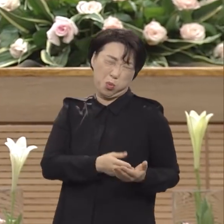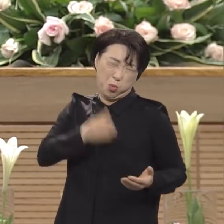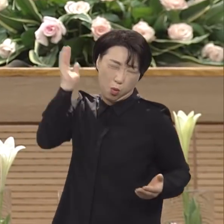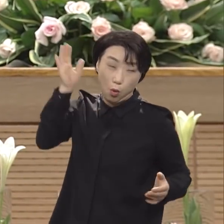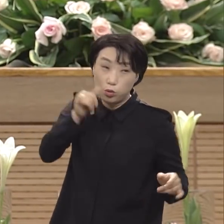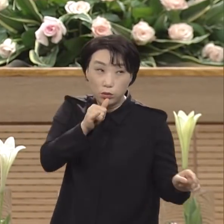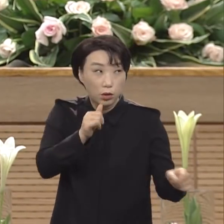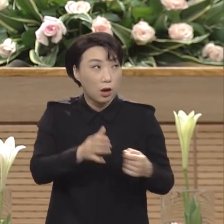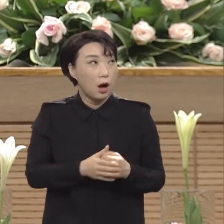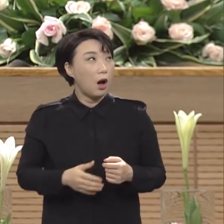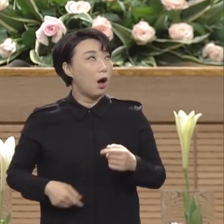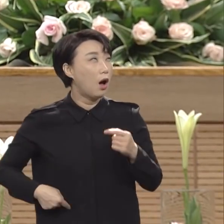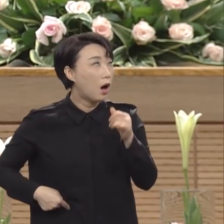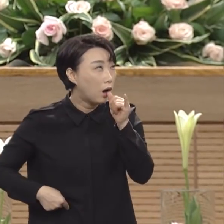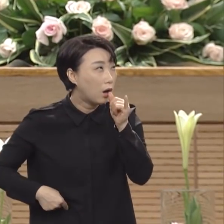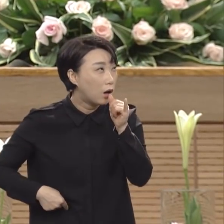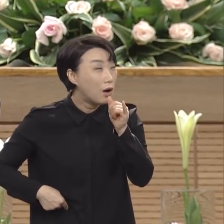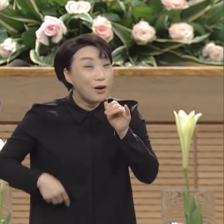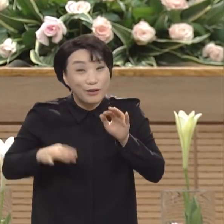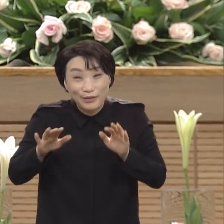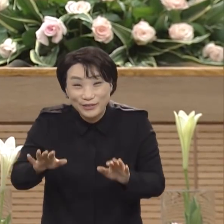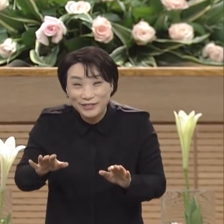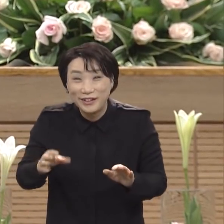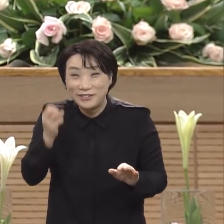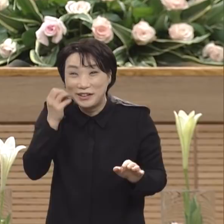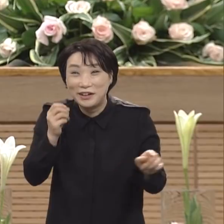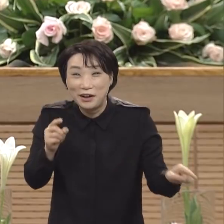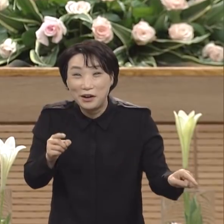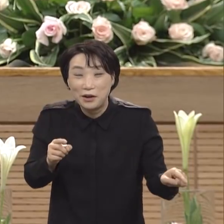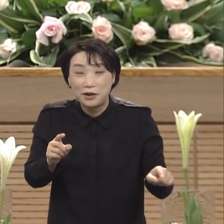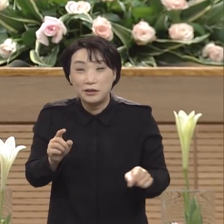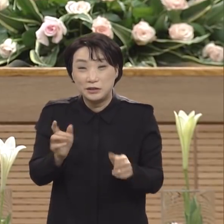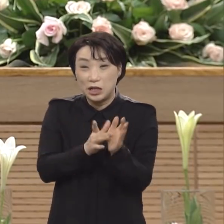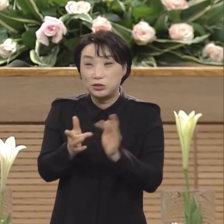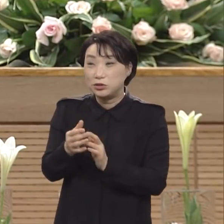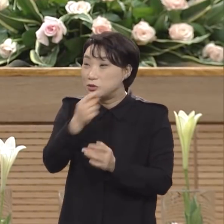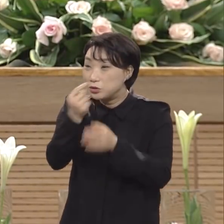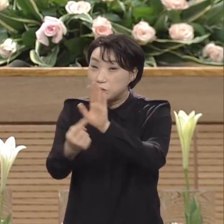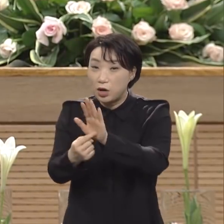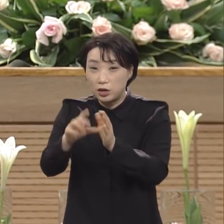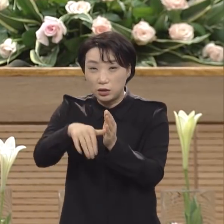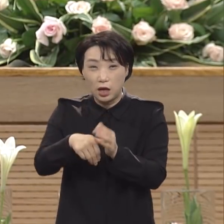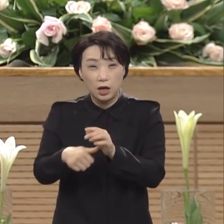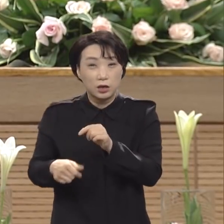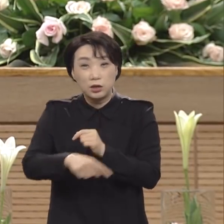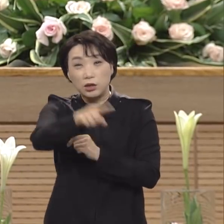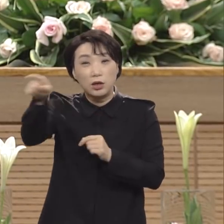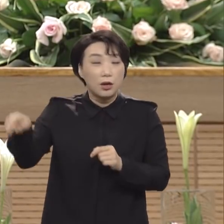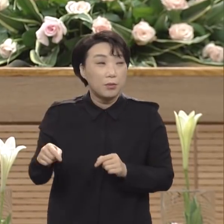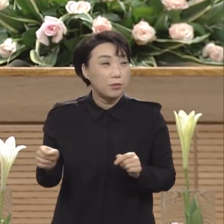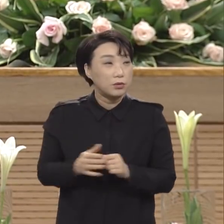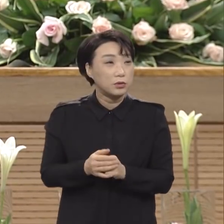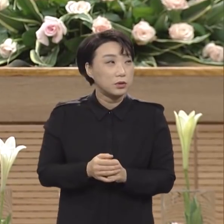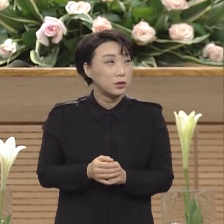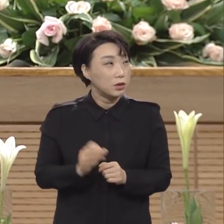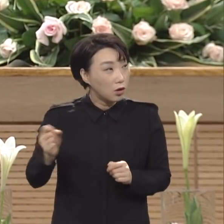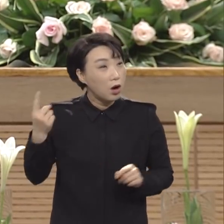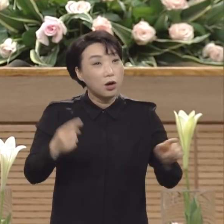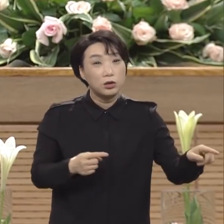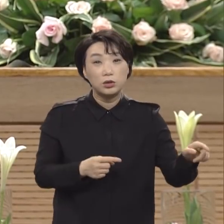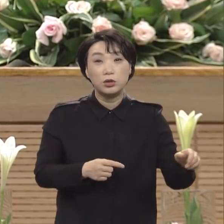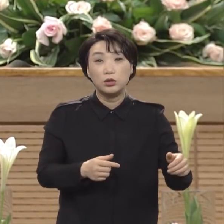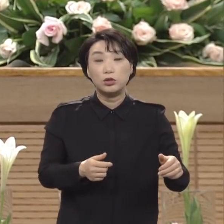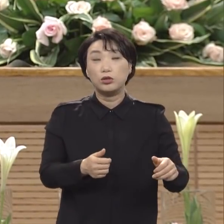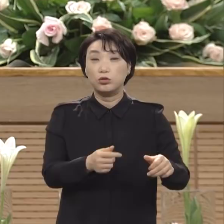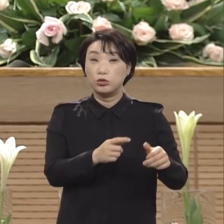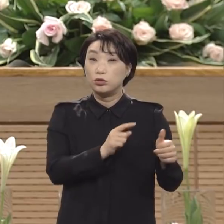옳은 소리만 하니까. 근데 왜 그들에게 예수를 증거하면 뻔히 죽는 줄 알면서